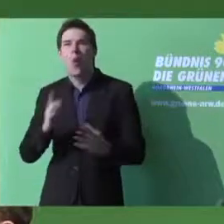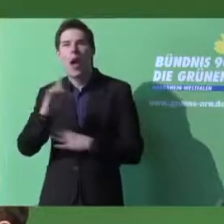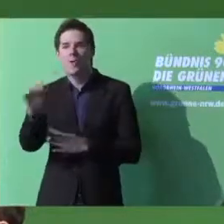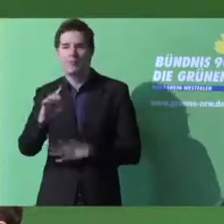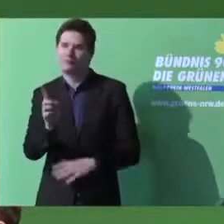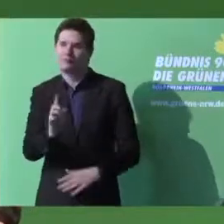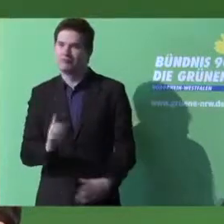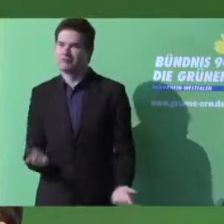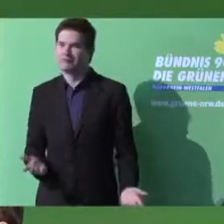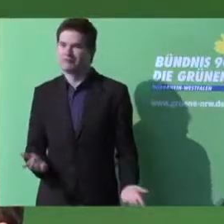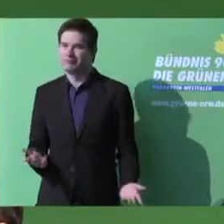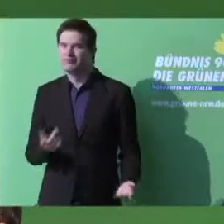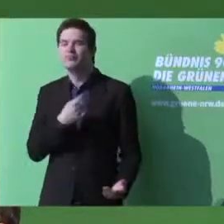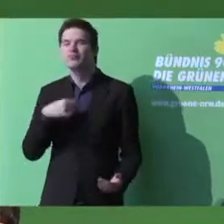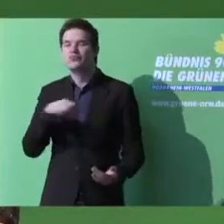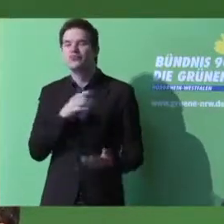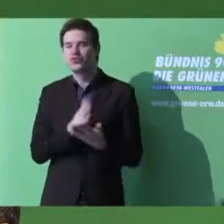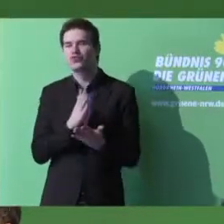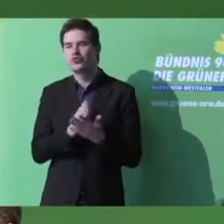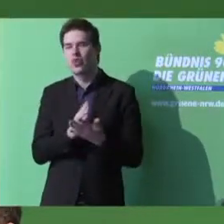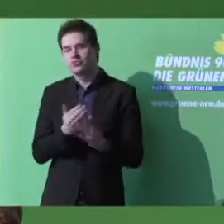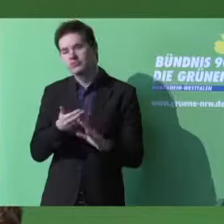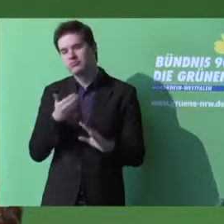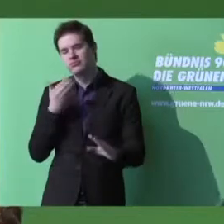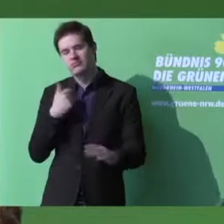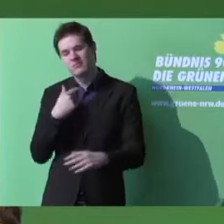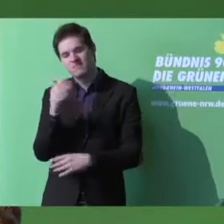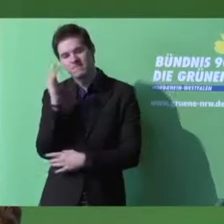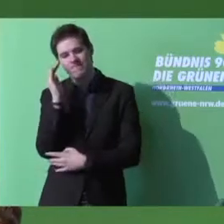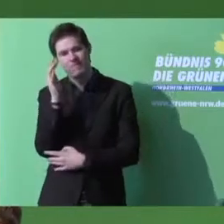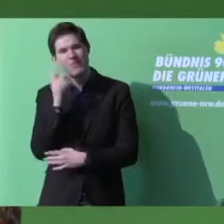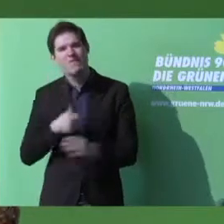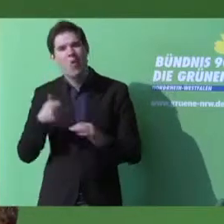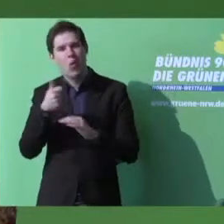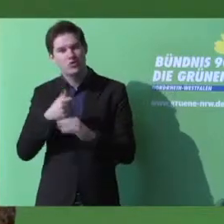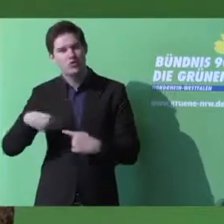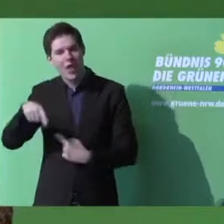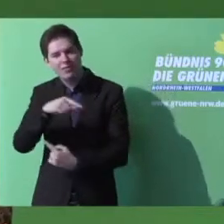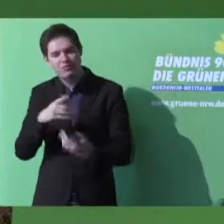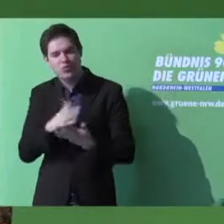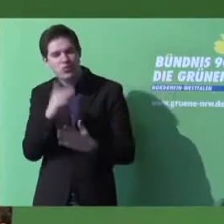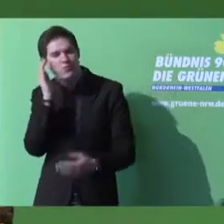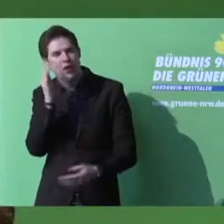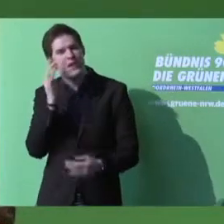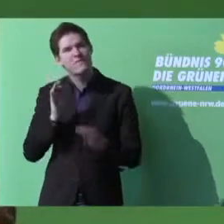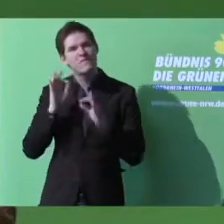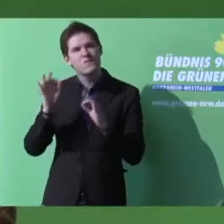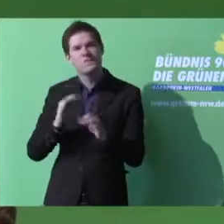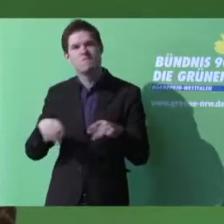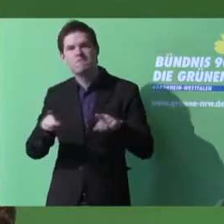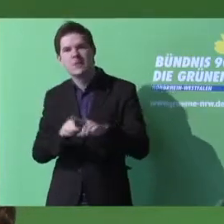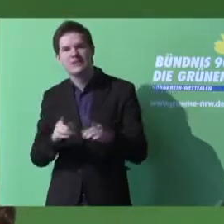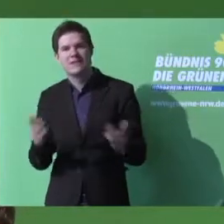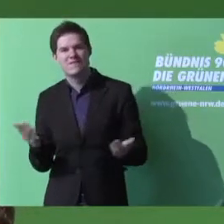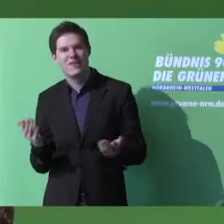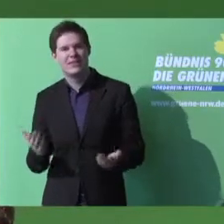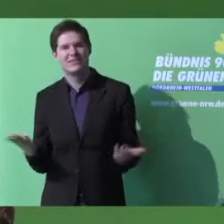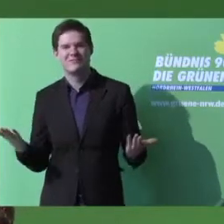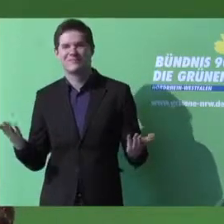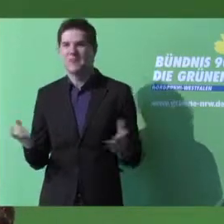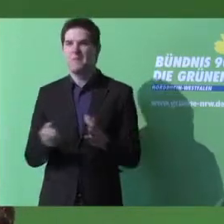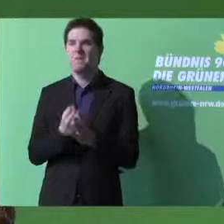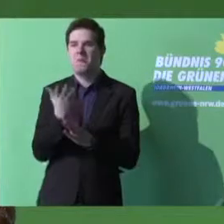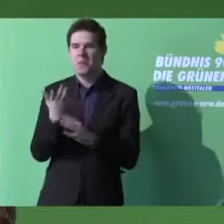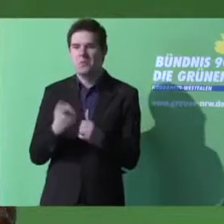haben uns natürlich nächtelang darüber diskutiert im Landesvorstand, gegrübelt und haben uns überlegt, die üblichen